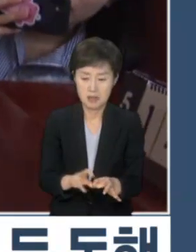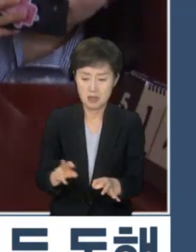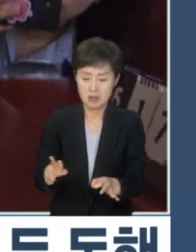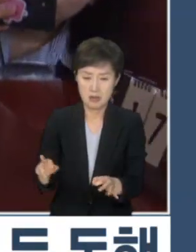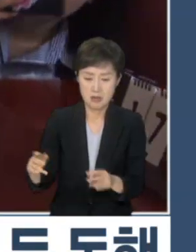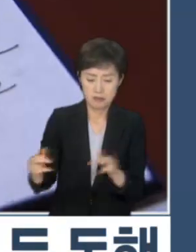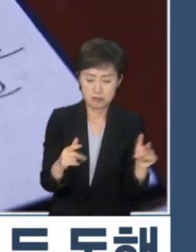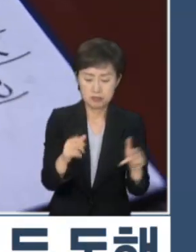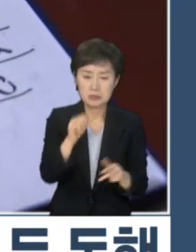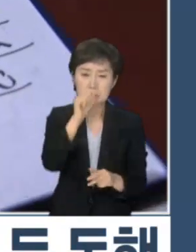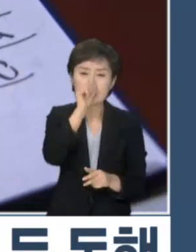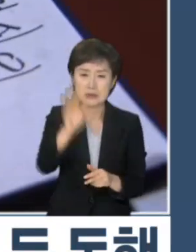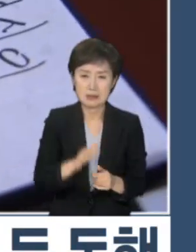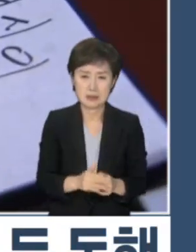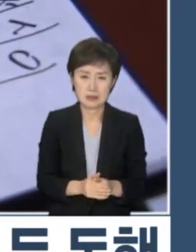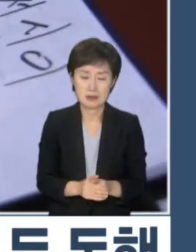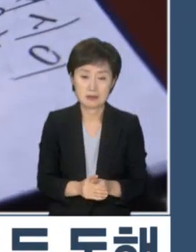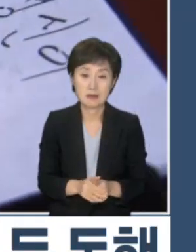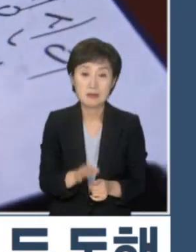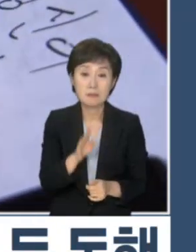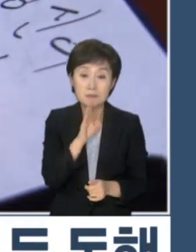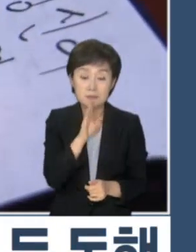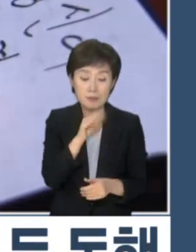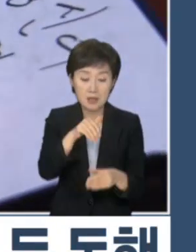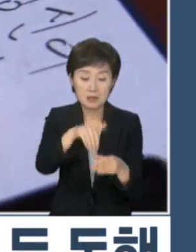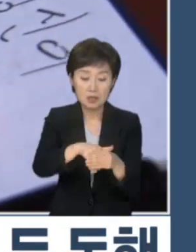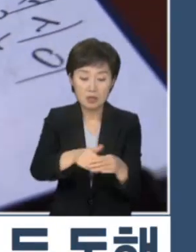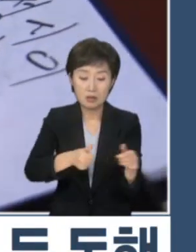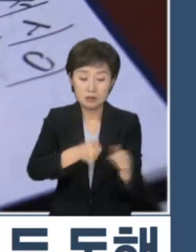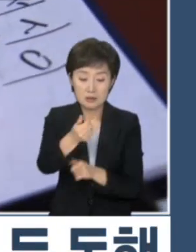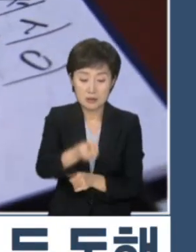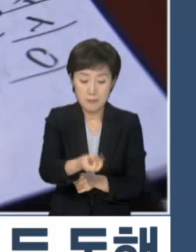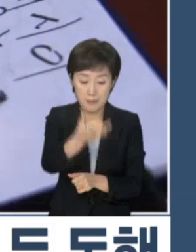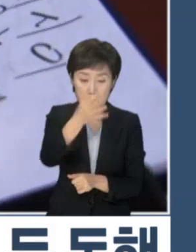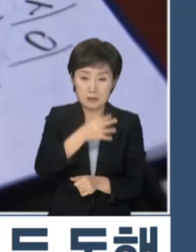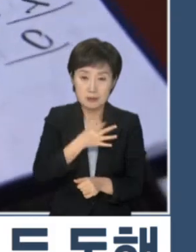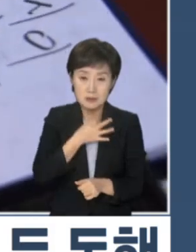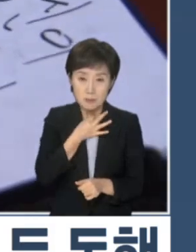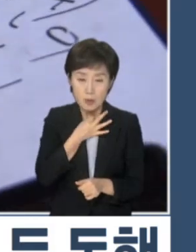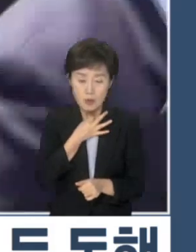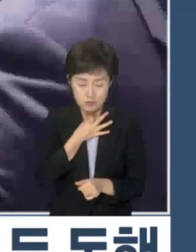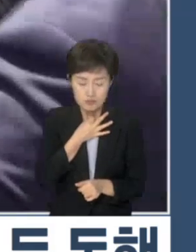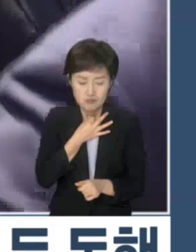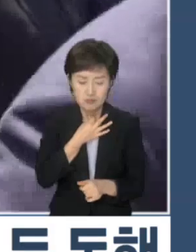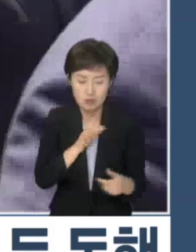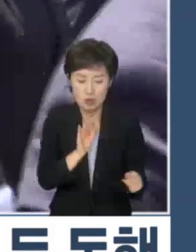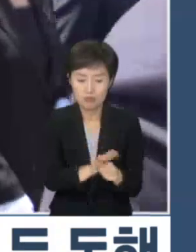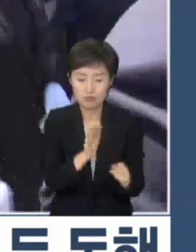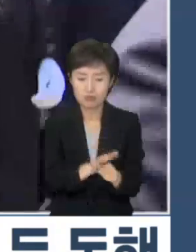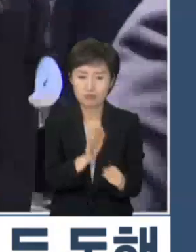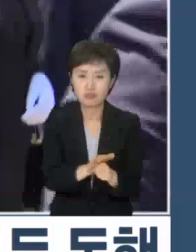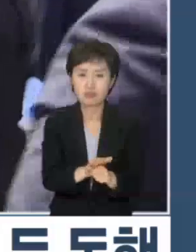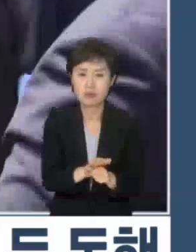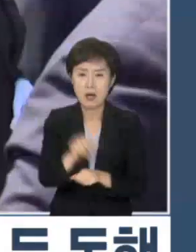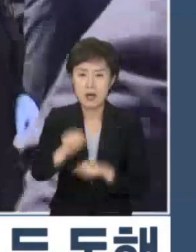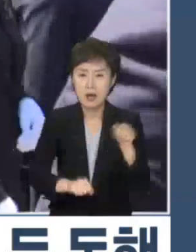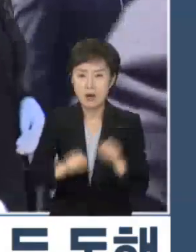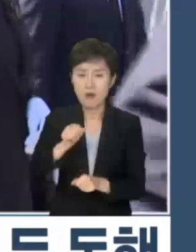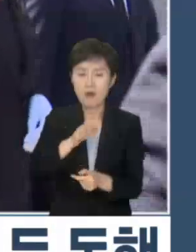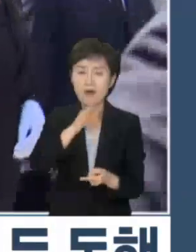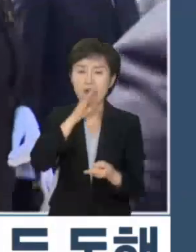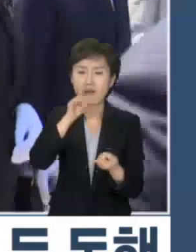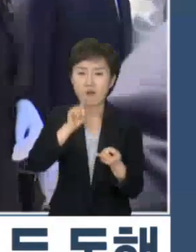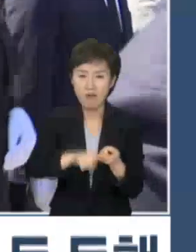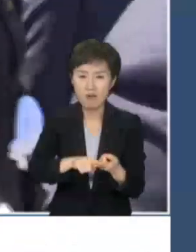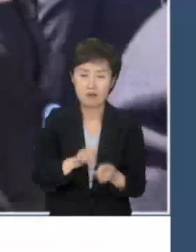총선 승리를 물론 당연히 총선 승리를 위해서 자당의 승리를 위해서 이런